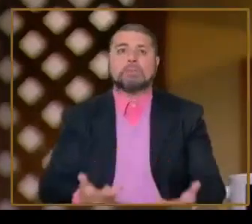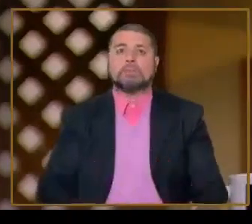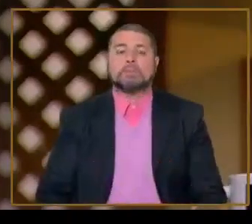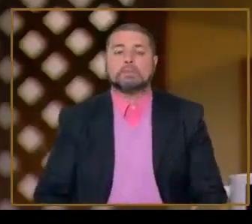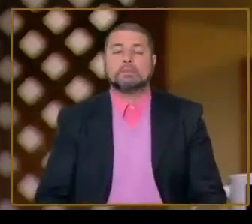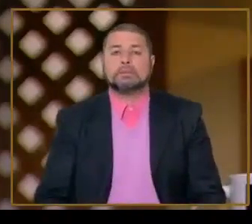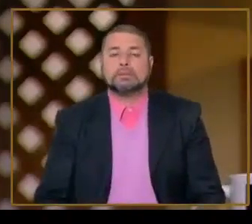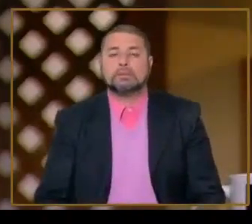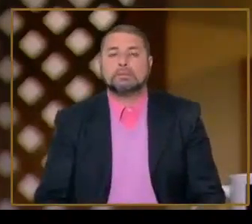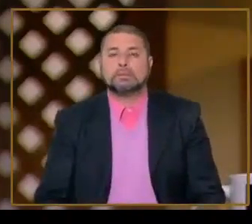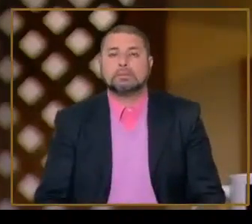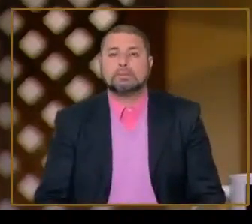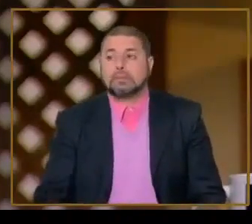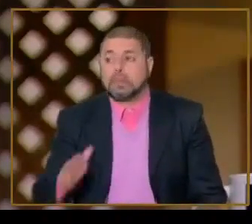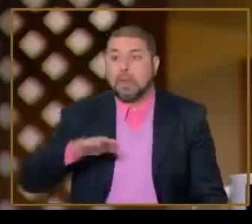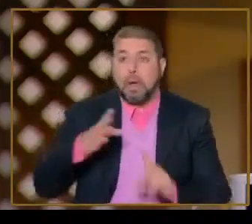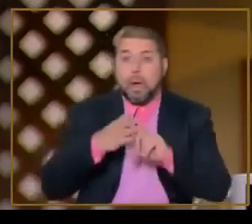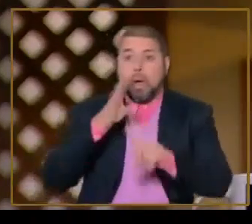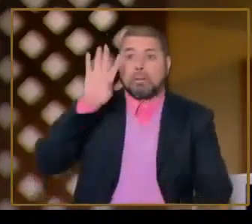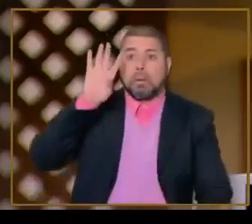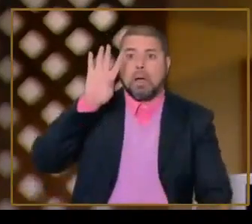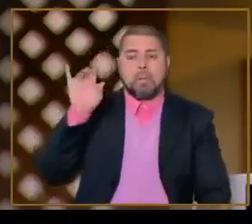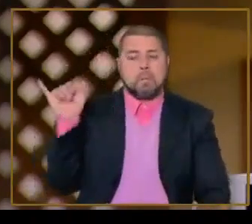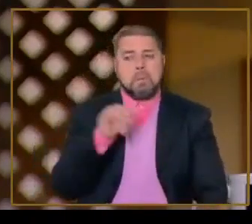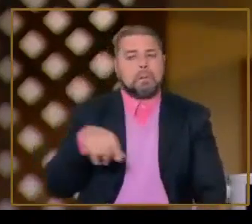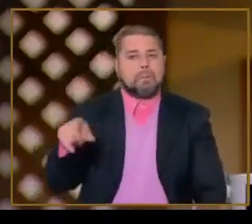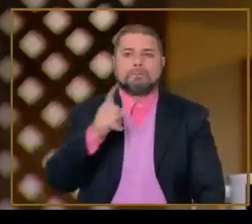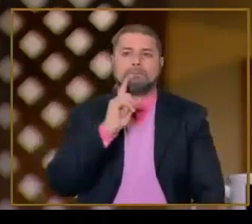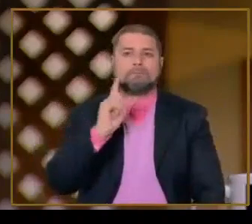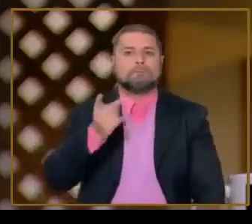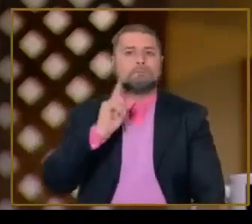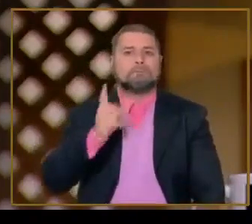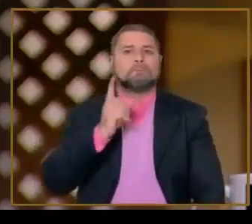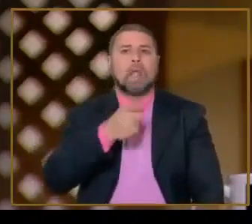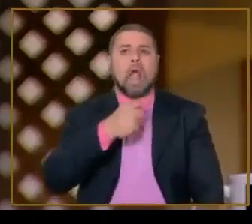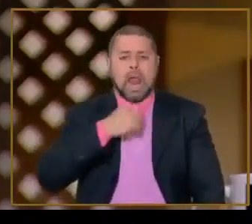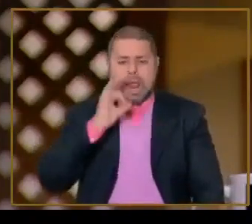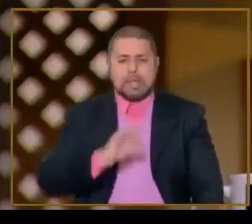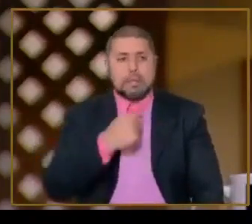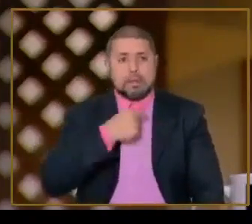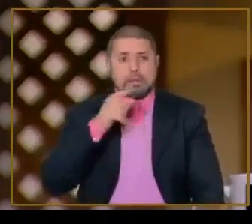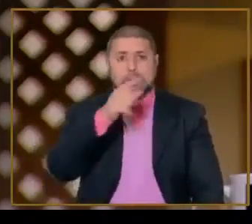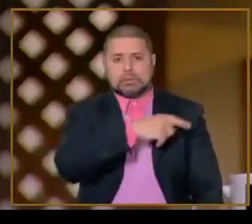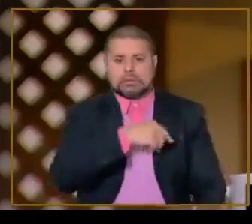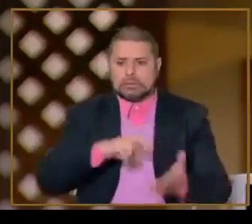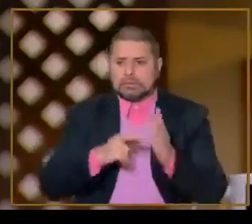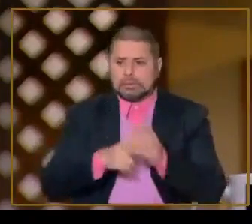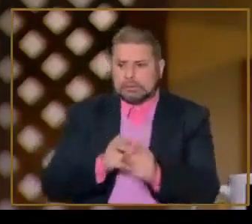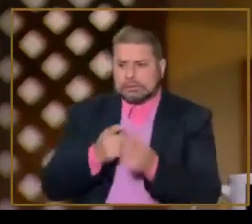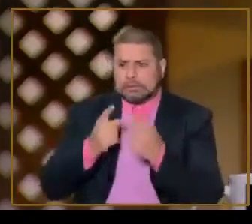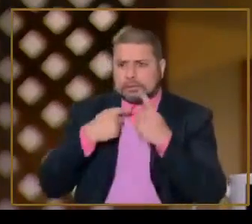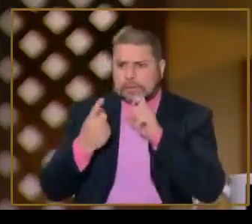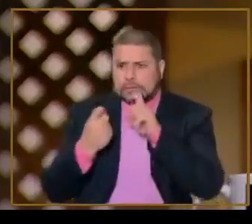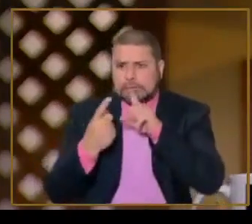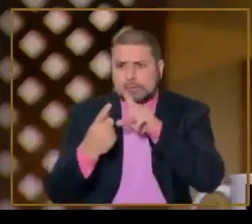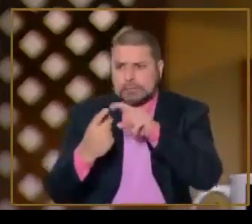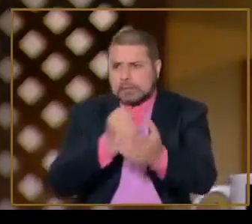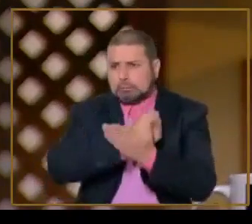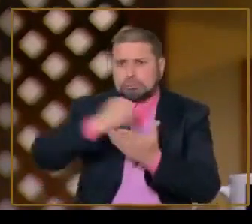شفت فدول اربع اعداء عندنا مطالب انا وحضرتك ان احنا